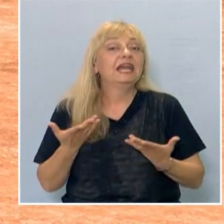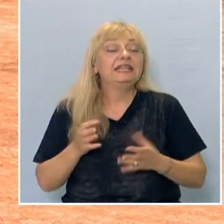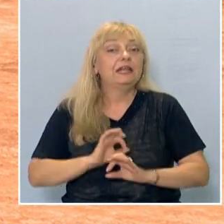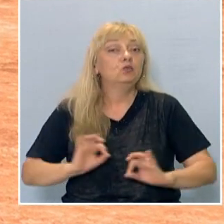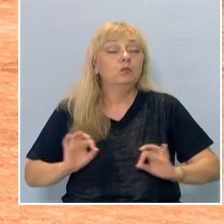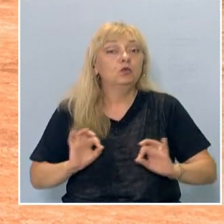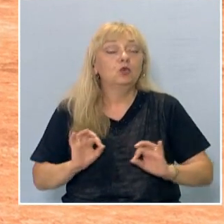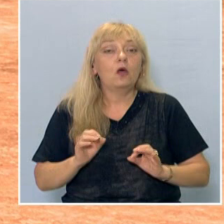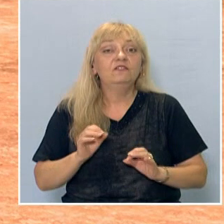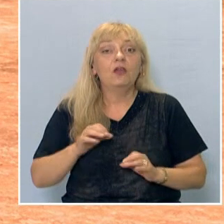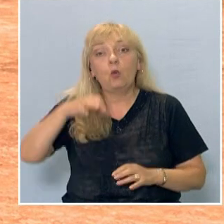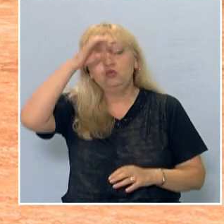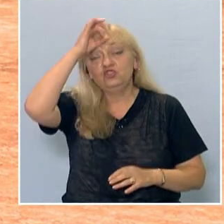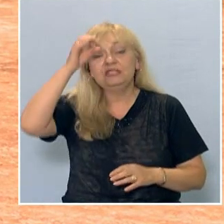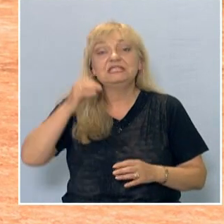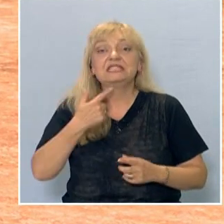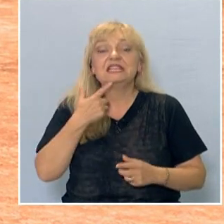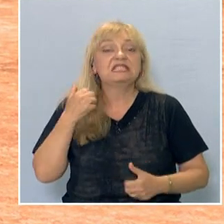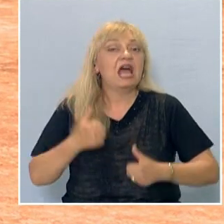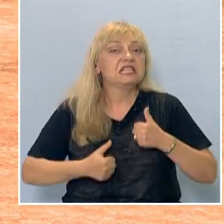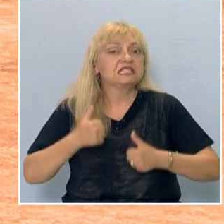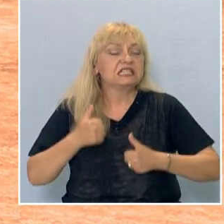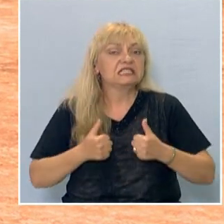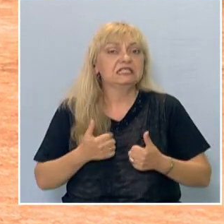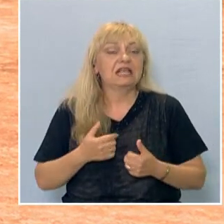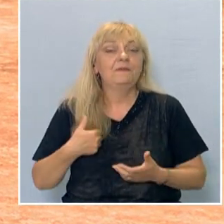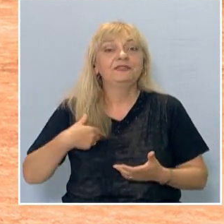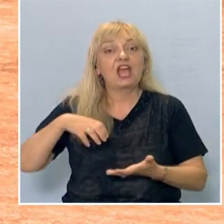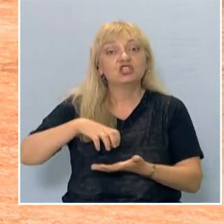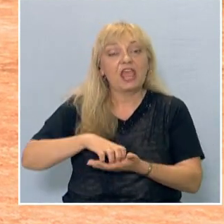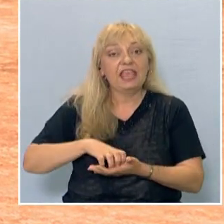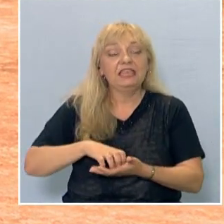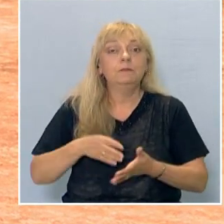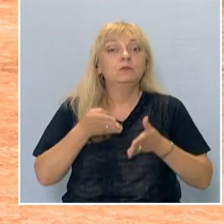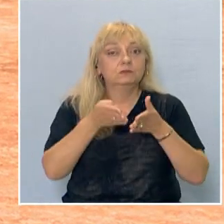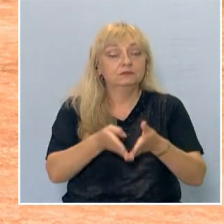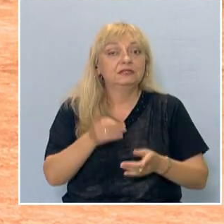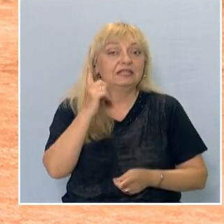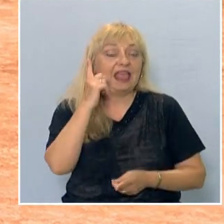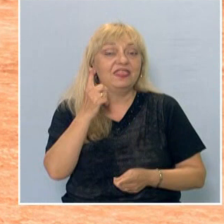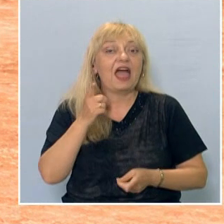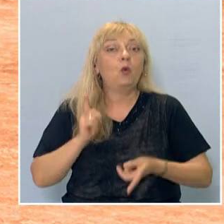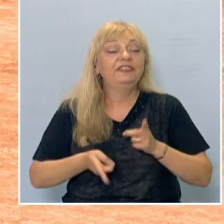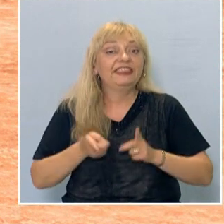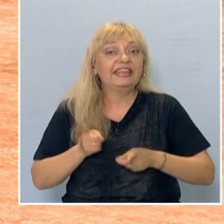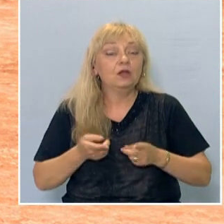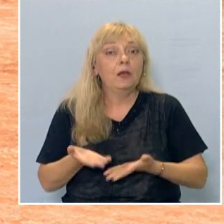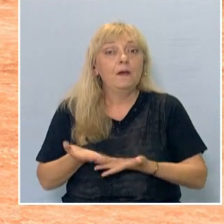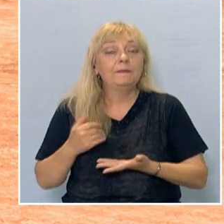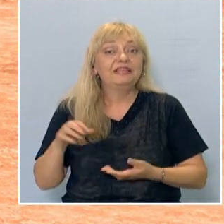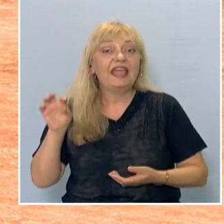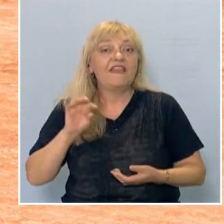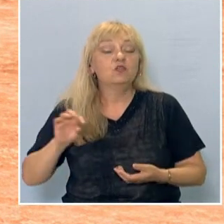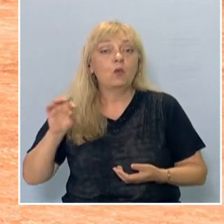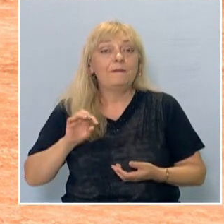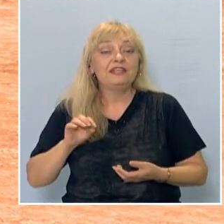за високи резултати на престижни състезания. Екип на Знание БГ присъства на една от тренировките преди Европейското първенство